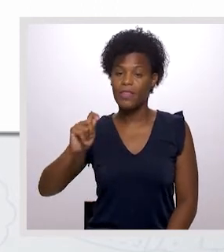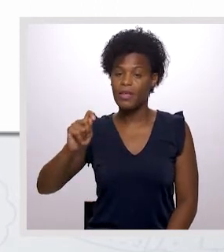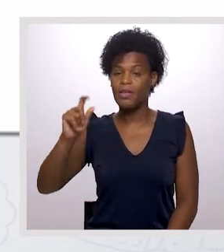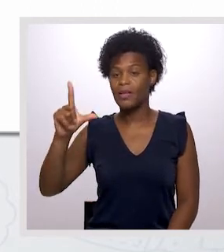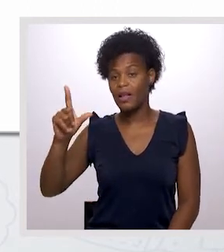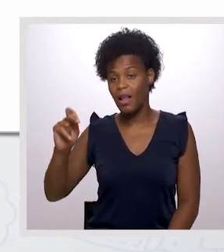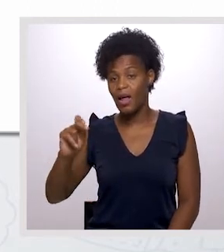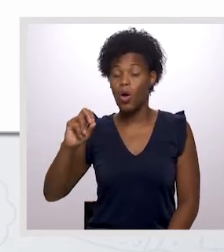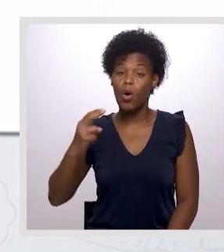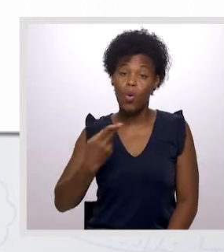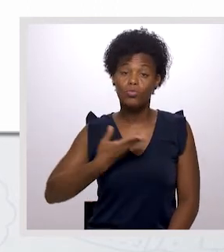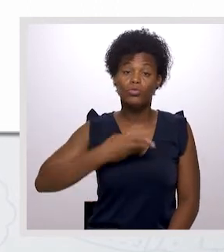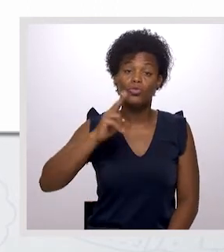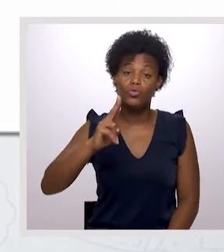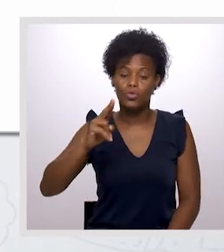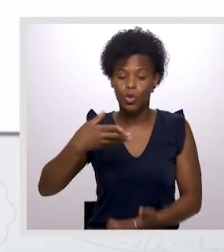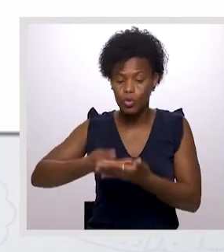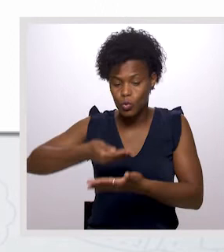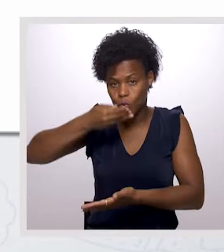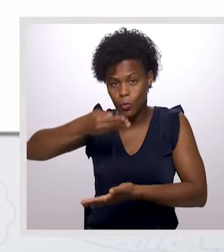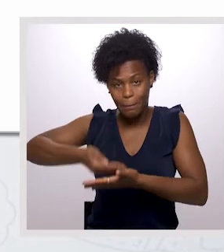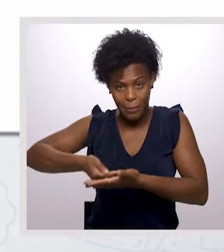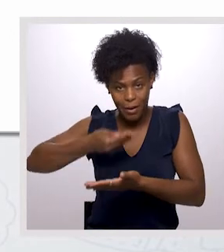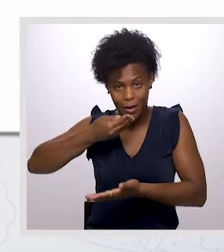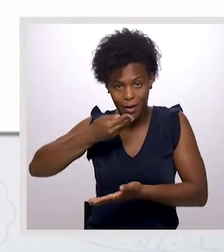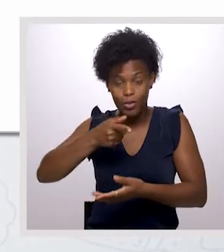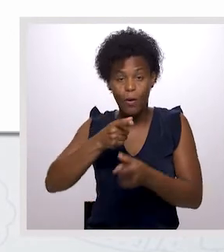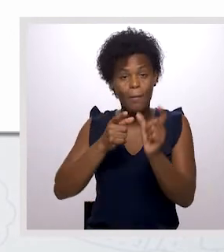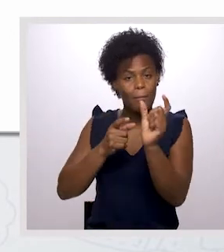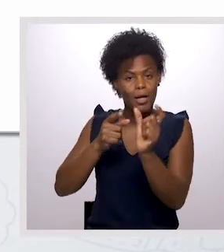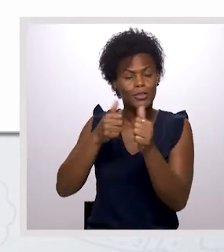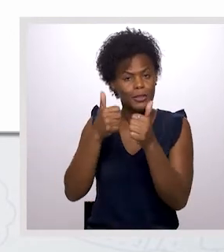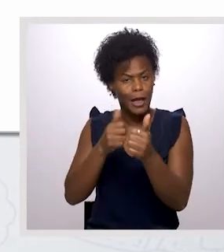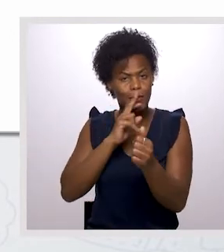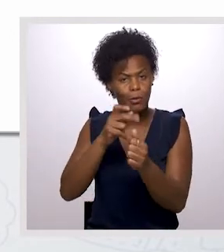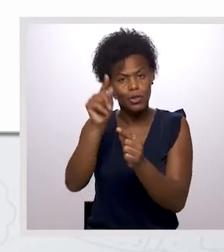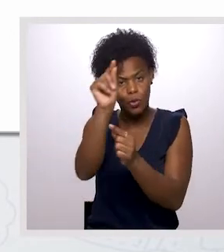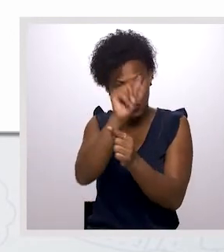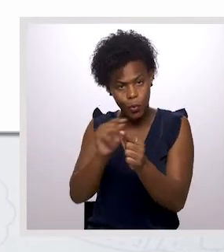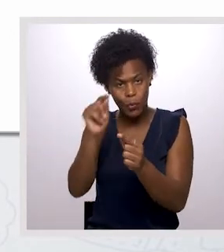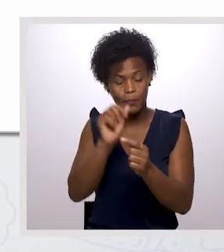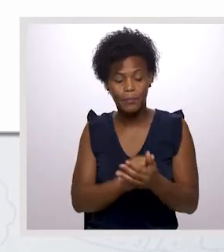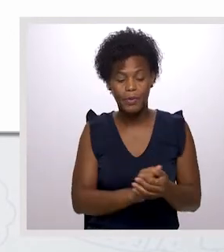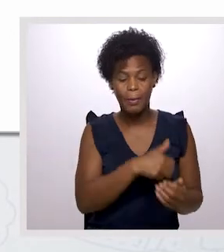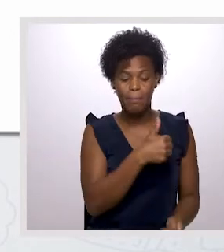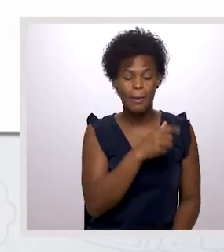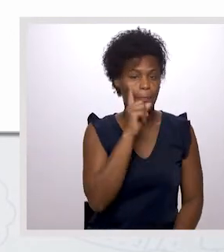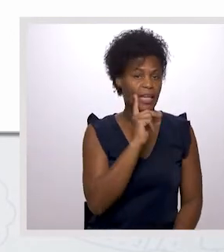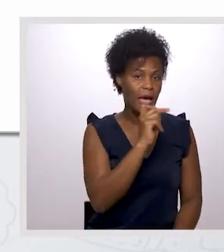soupe. Alors, vous allez marquer la réponse correcte. B, Alice